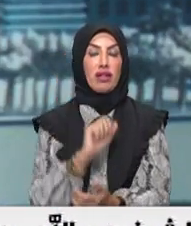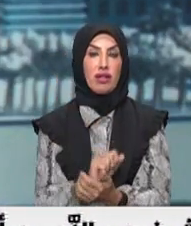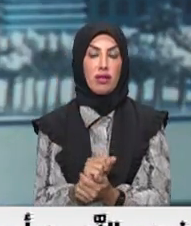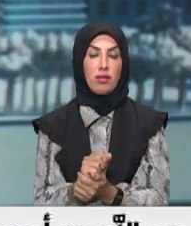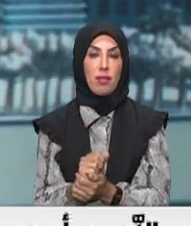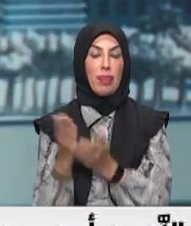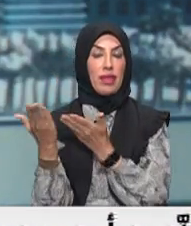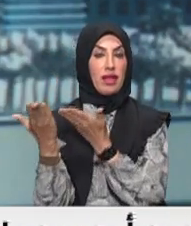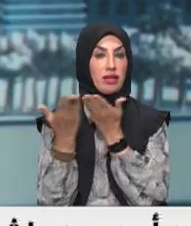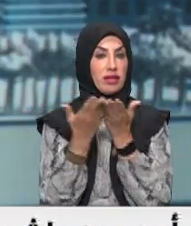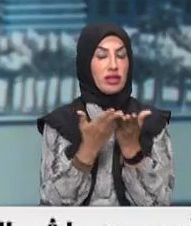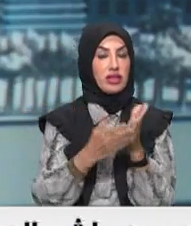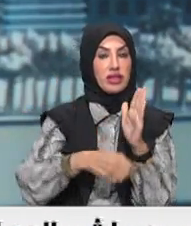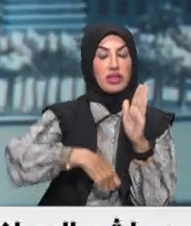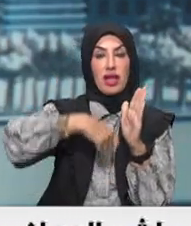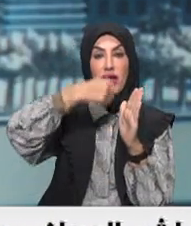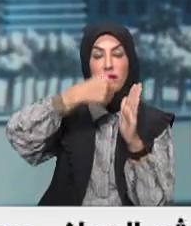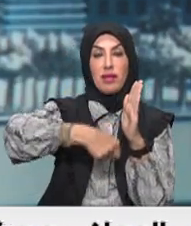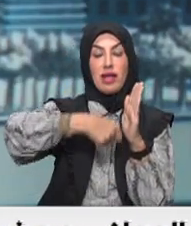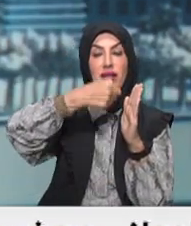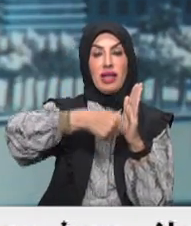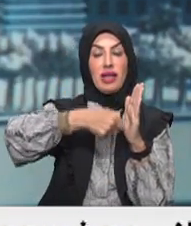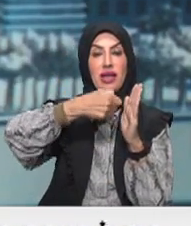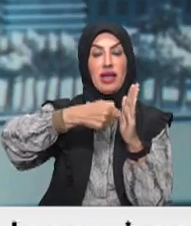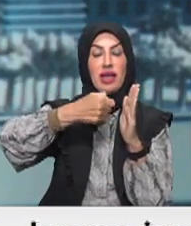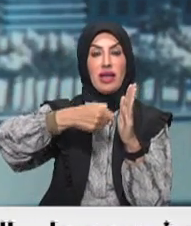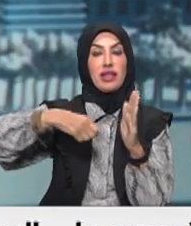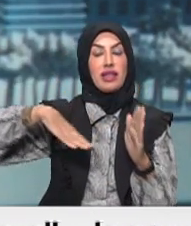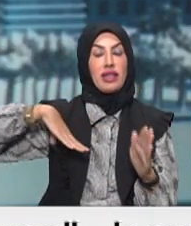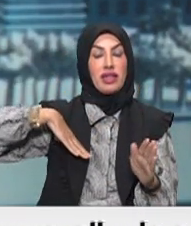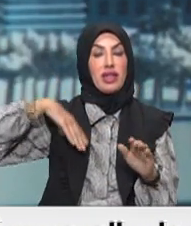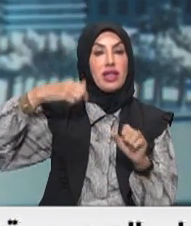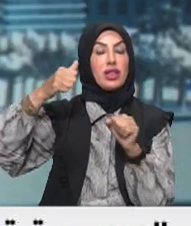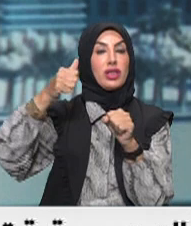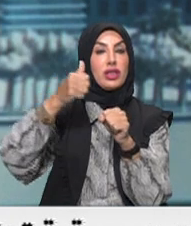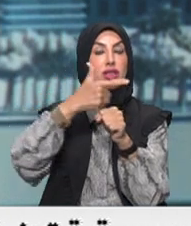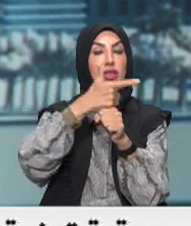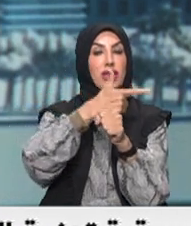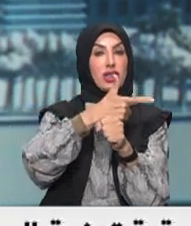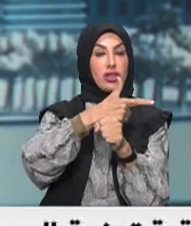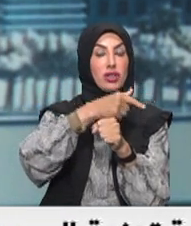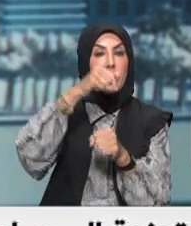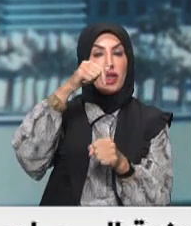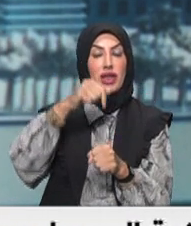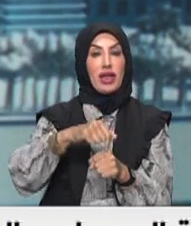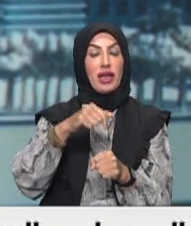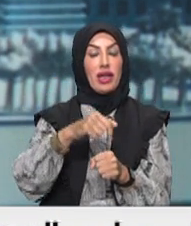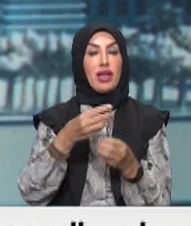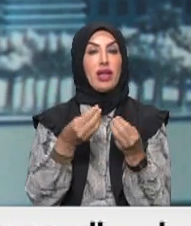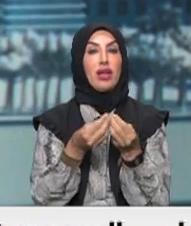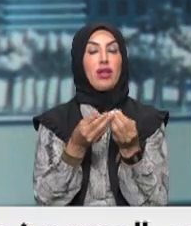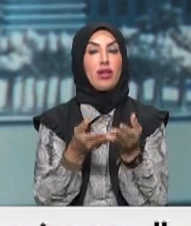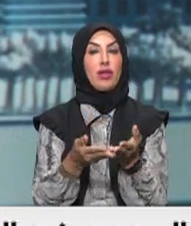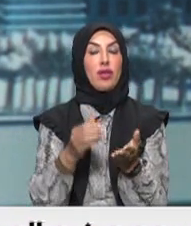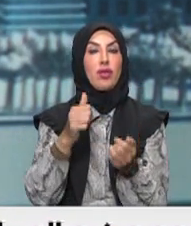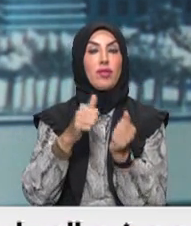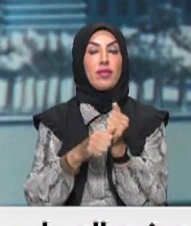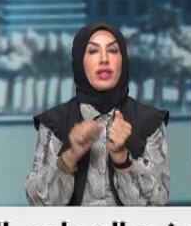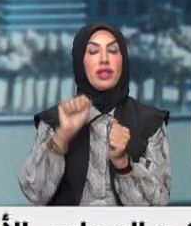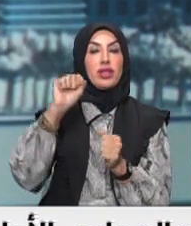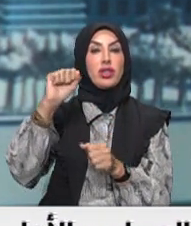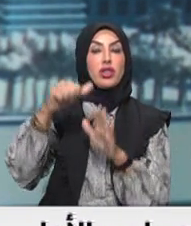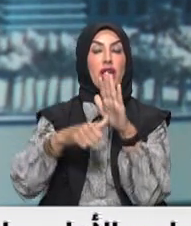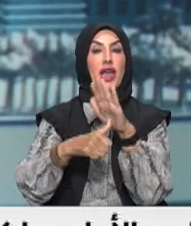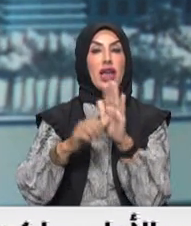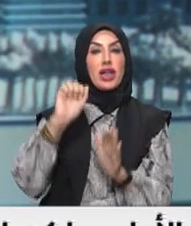استقبل ممثل حضره صاحب السمو امير البلاد الشيخ مشعل الاحمد الجابر الصباح حفظه الله ورعاه سمو ولي العهد